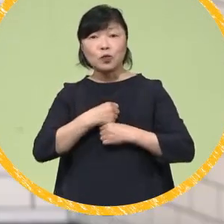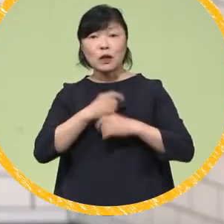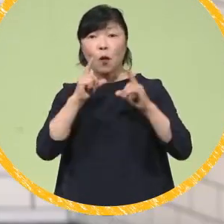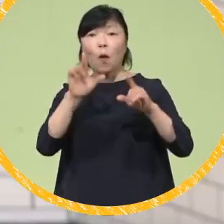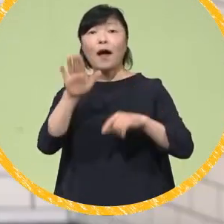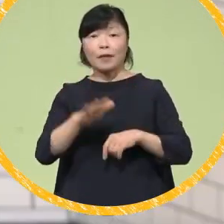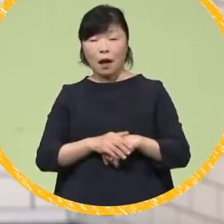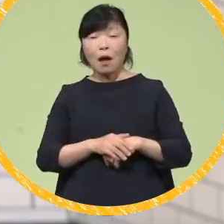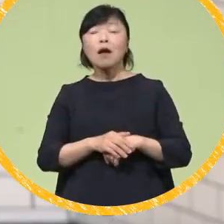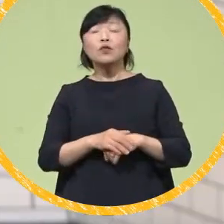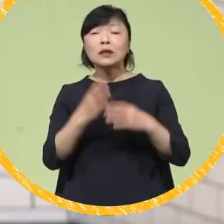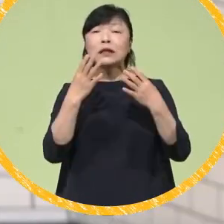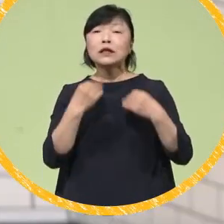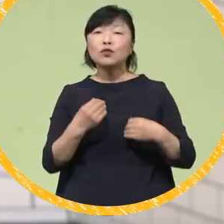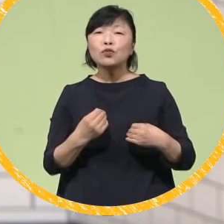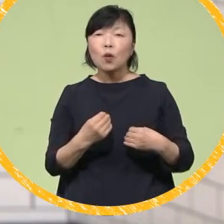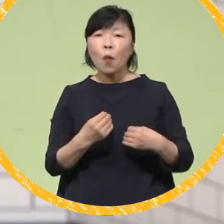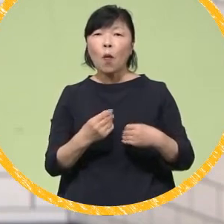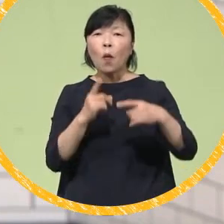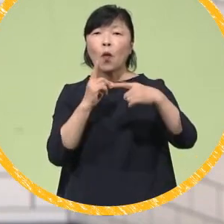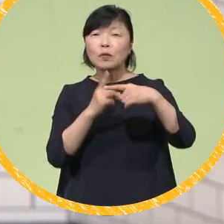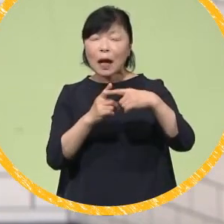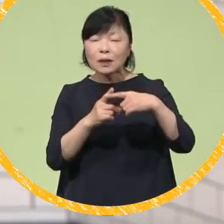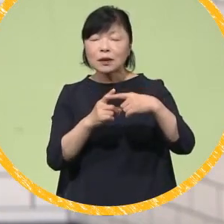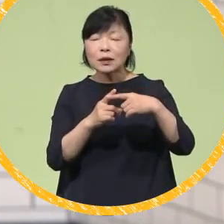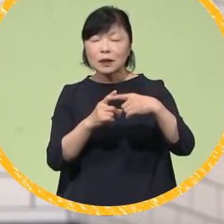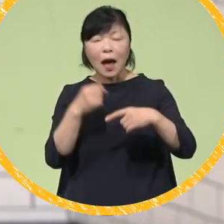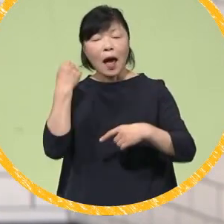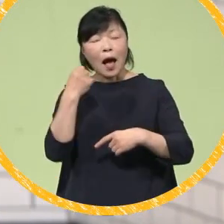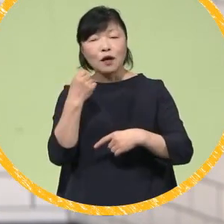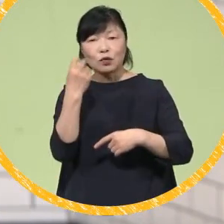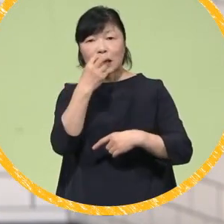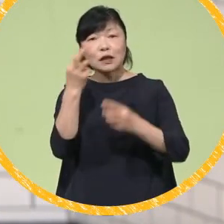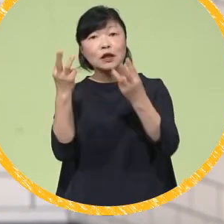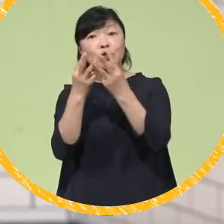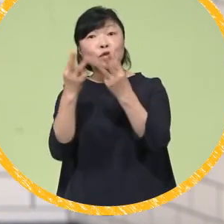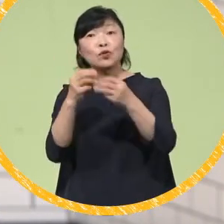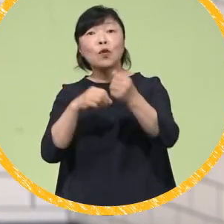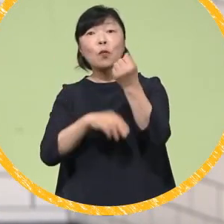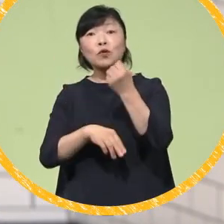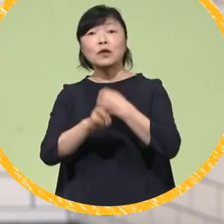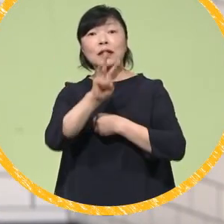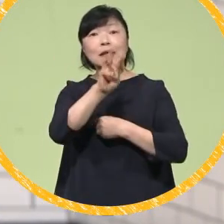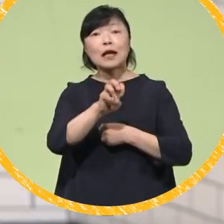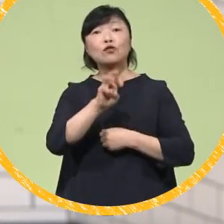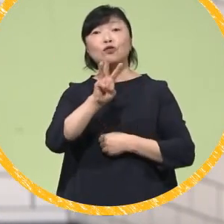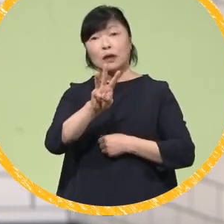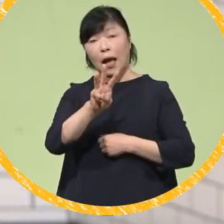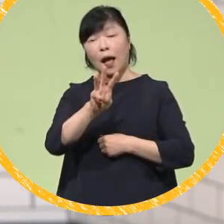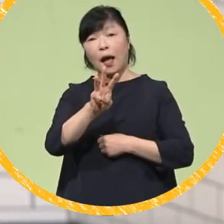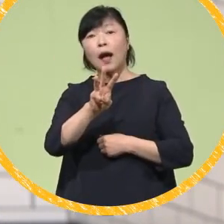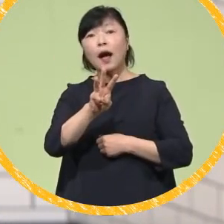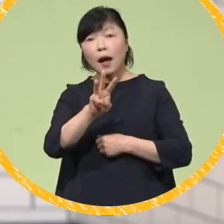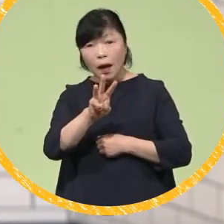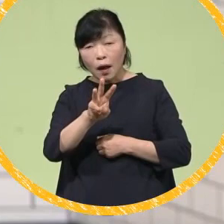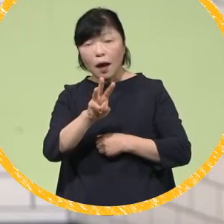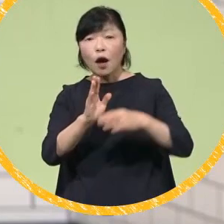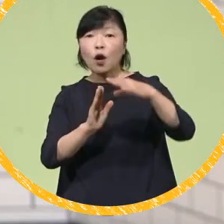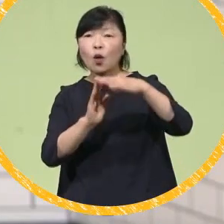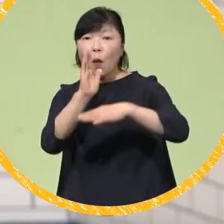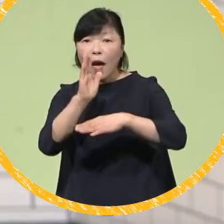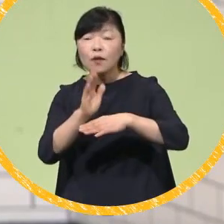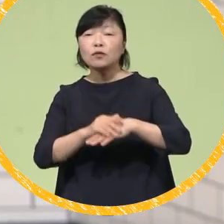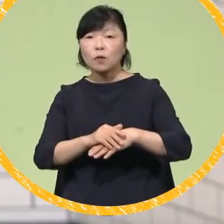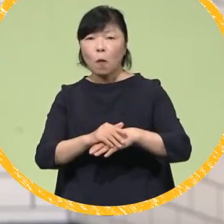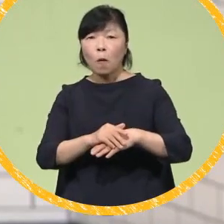これに先ほどの湿度をプラスした暑さ指数をもとにして33度、暑さ指数の33を超えるとです